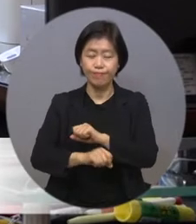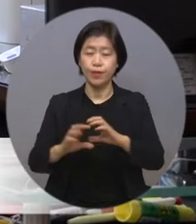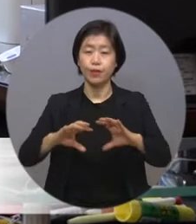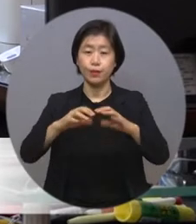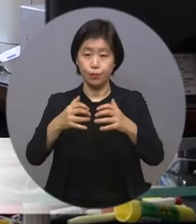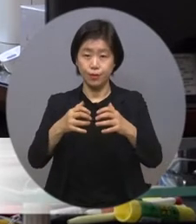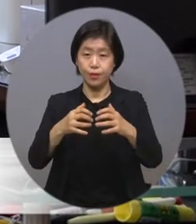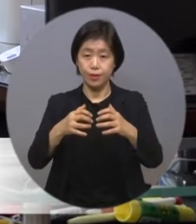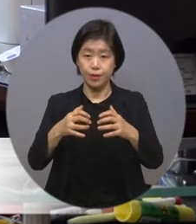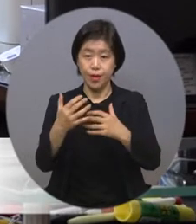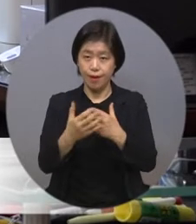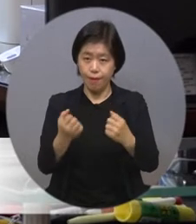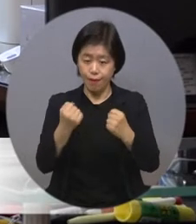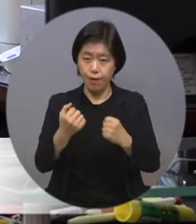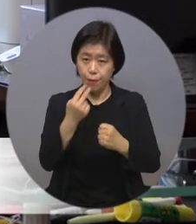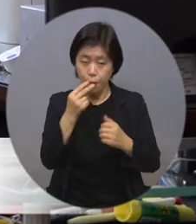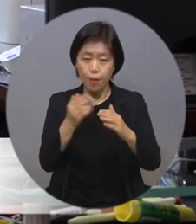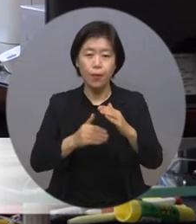열심히